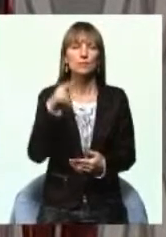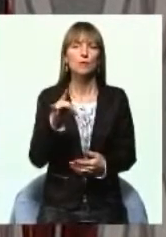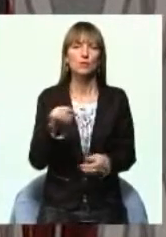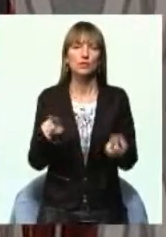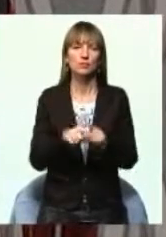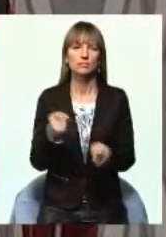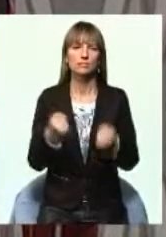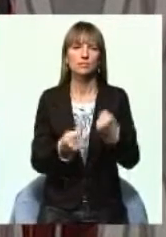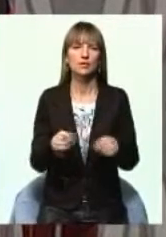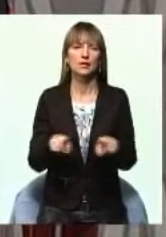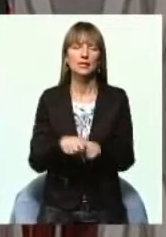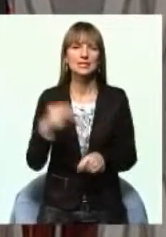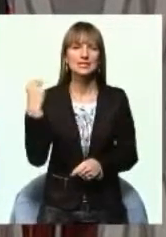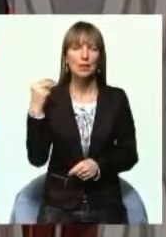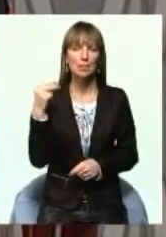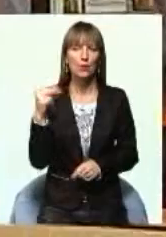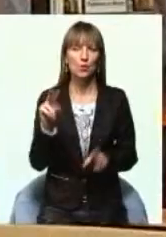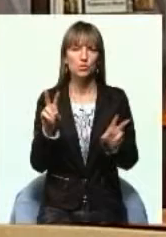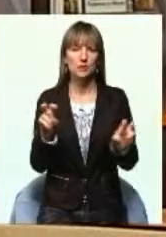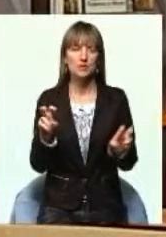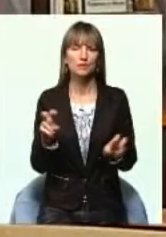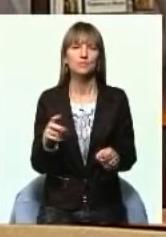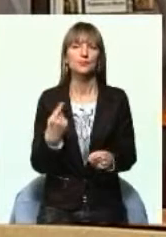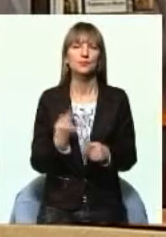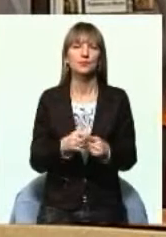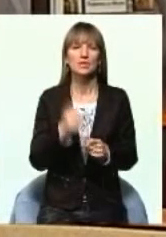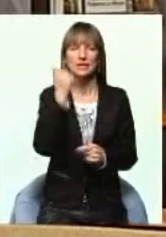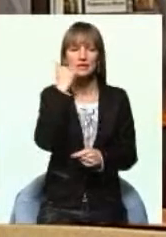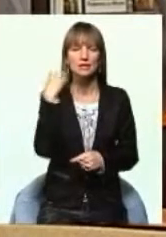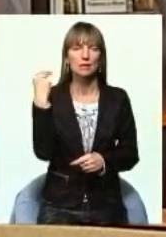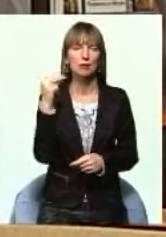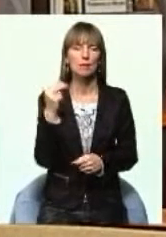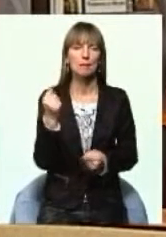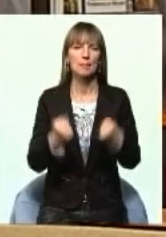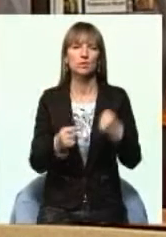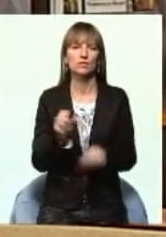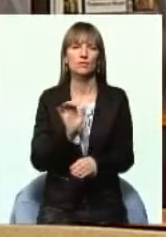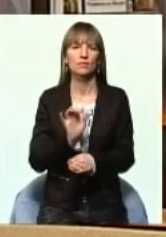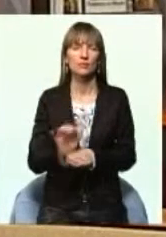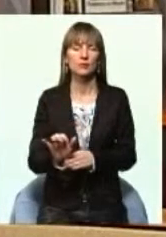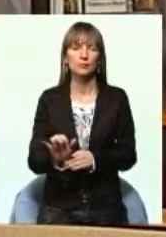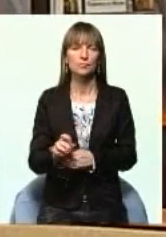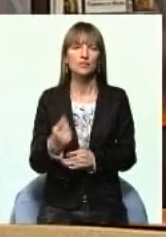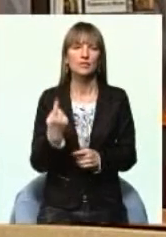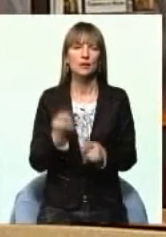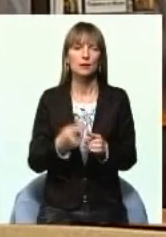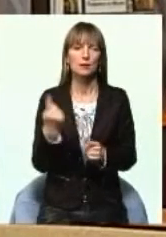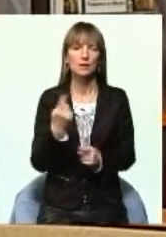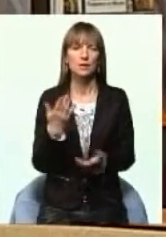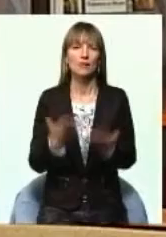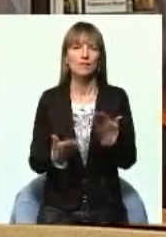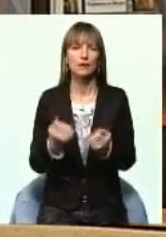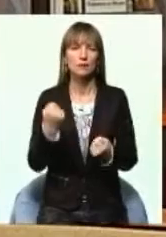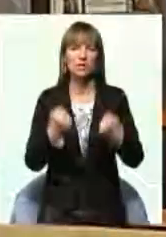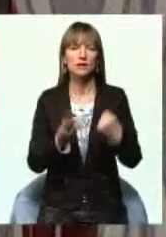таку автівку, як Запорожець? Запорожець – це стара запорізька машина, її це перша певна машина